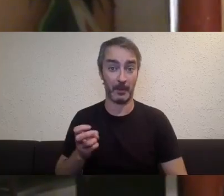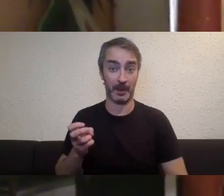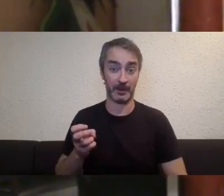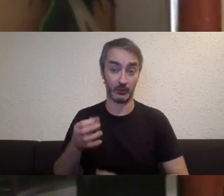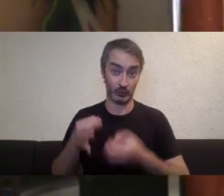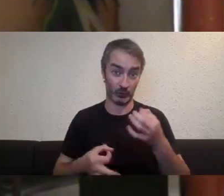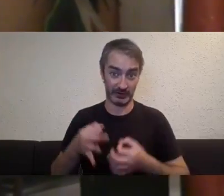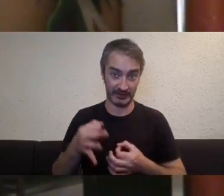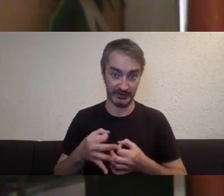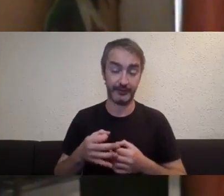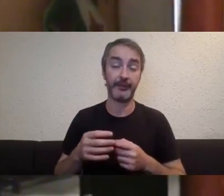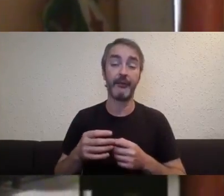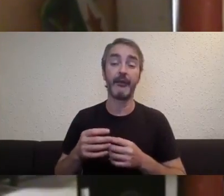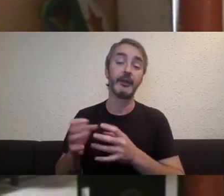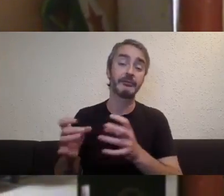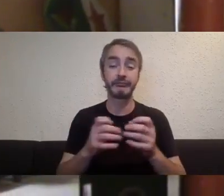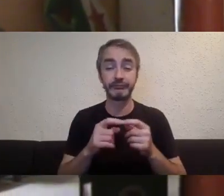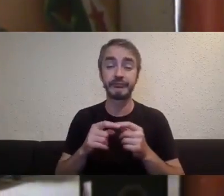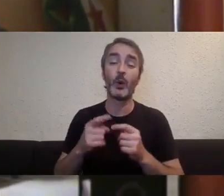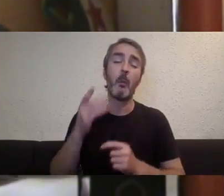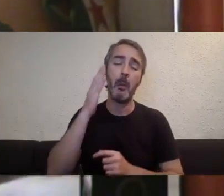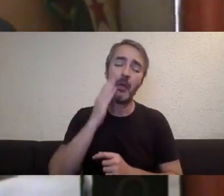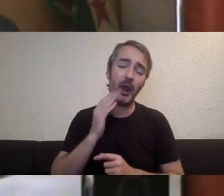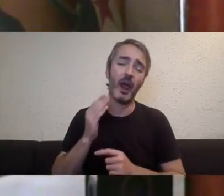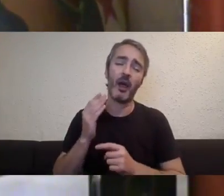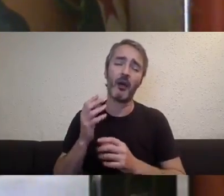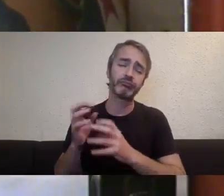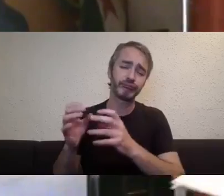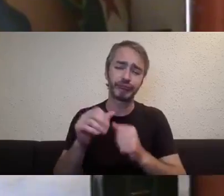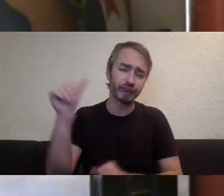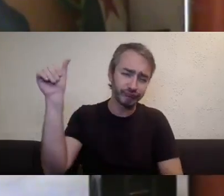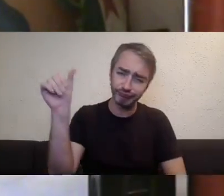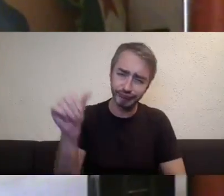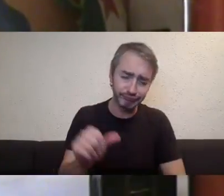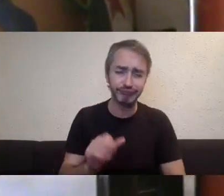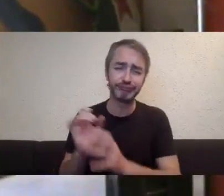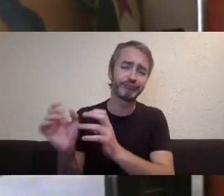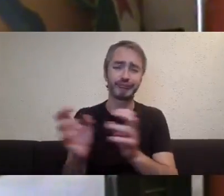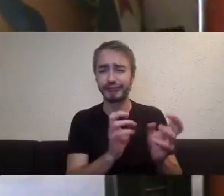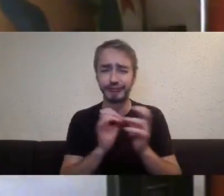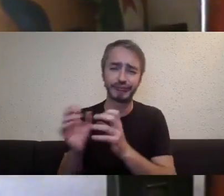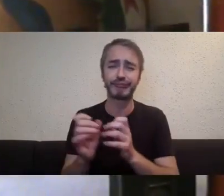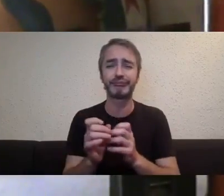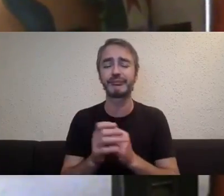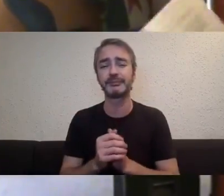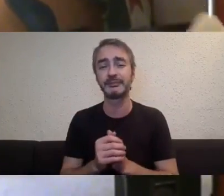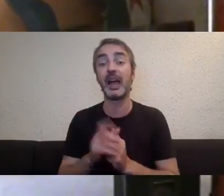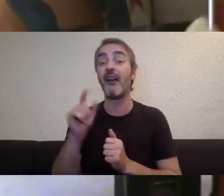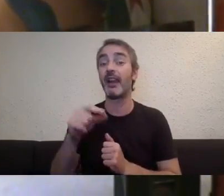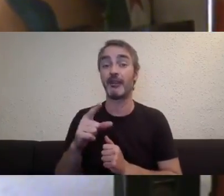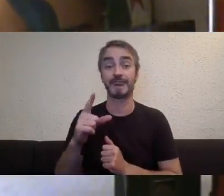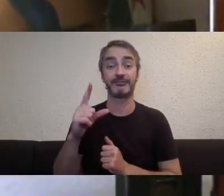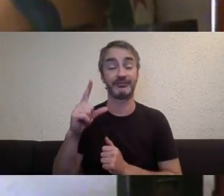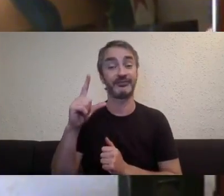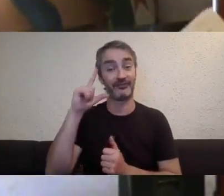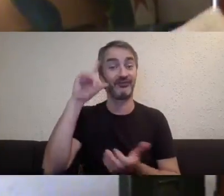23-24 de gener. I bueno, després de tot un matí, al final, tot i que